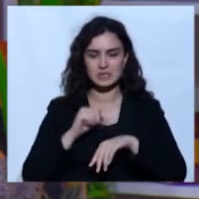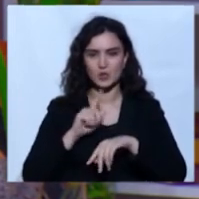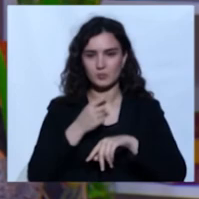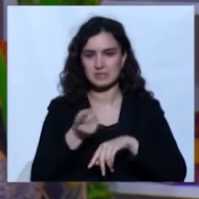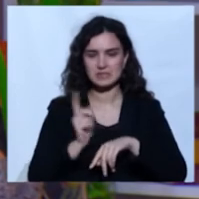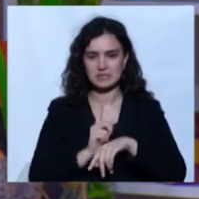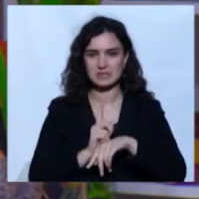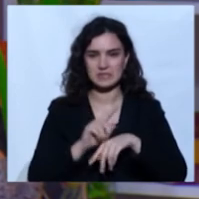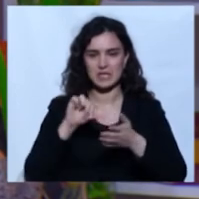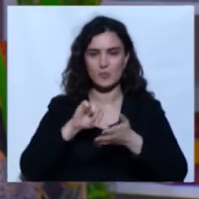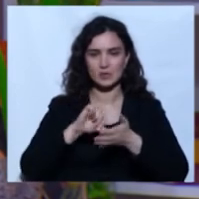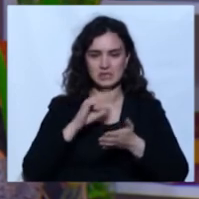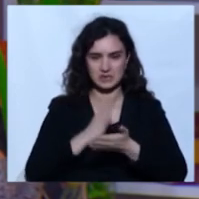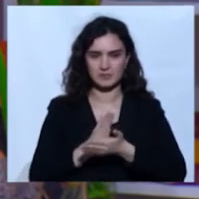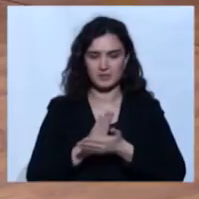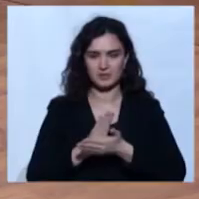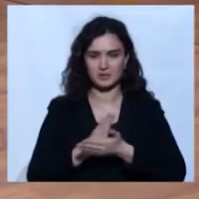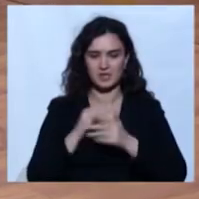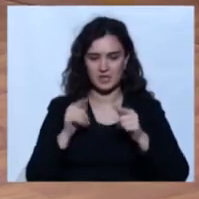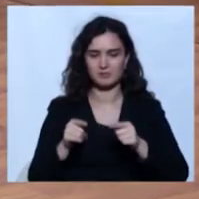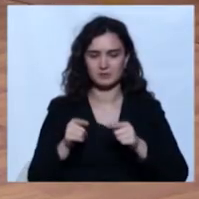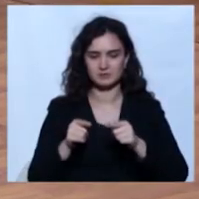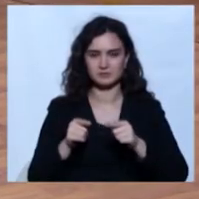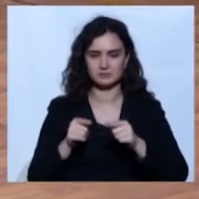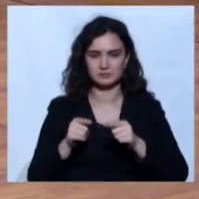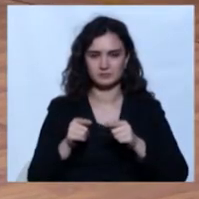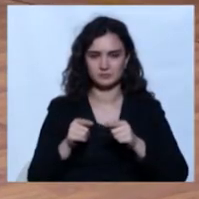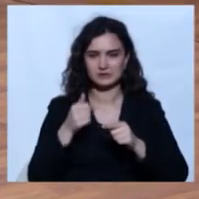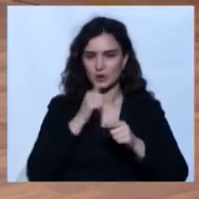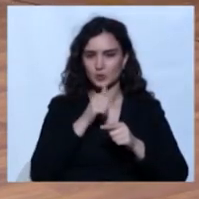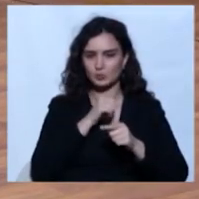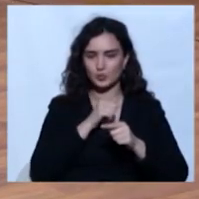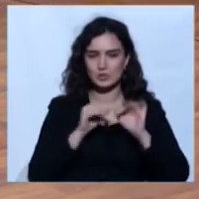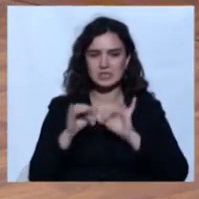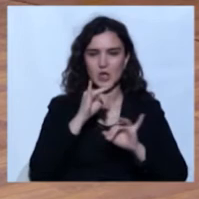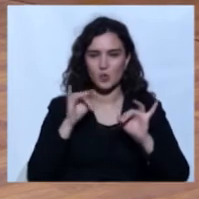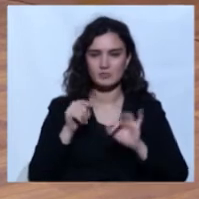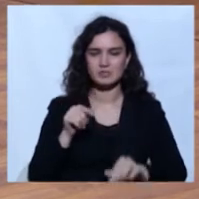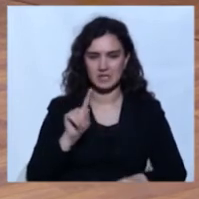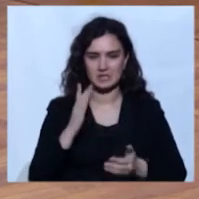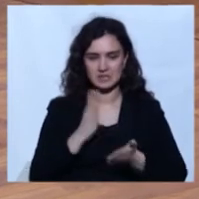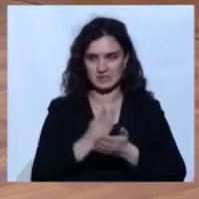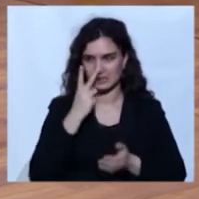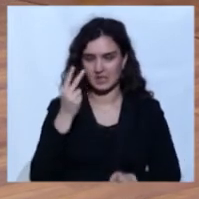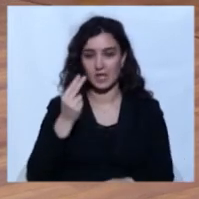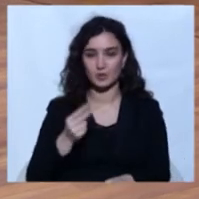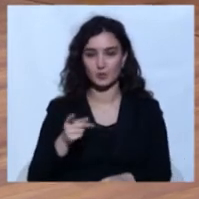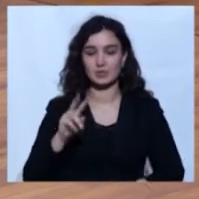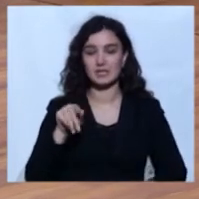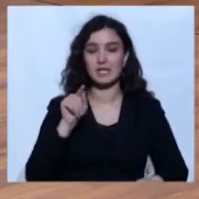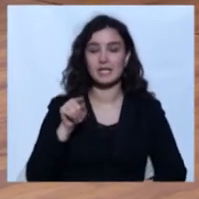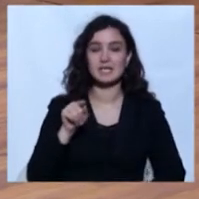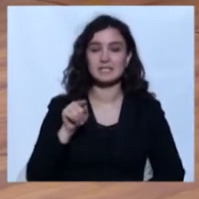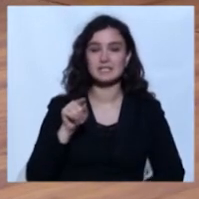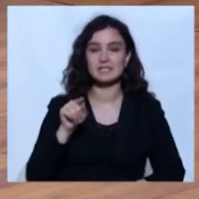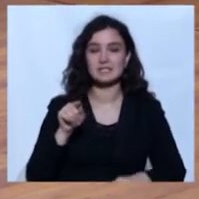ისინი თანამონაწილეები არიან ამ საიდუმლოს ერობისა, რომელიც აქ არის ასახული, და ეს